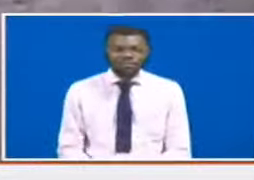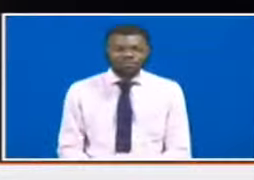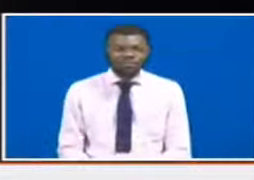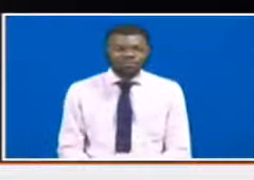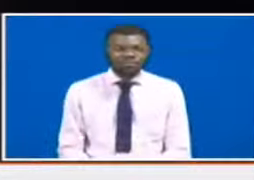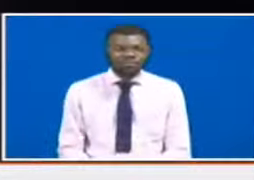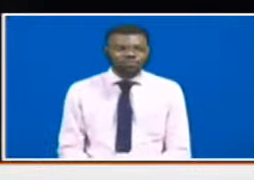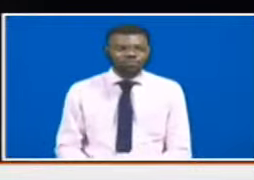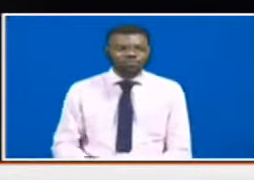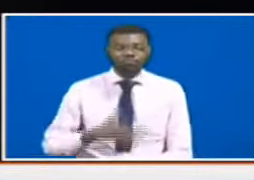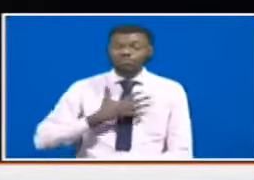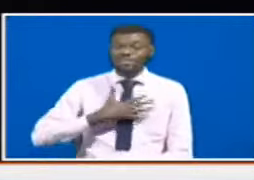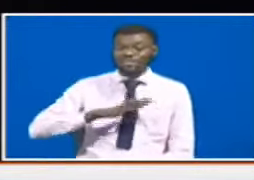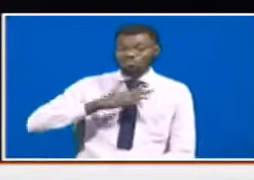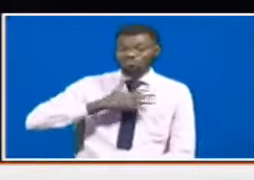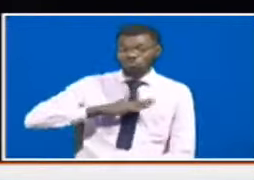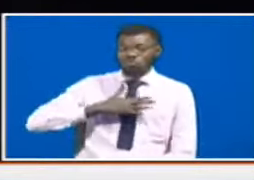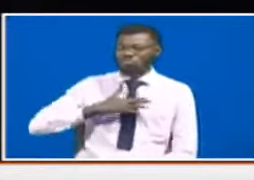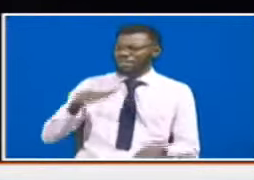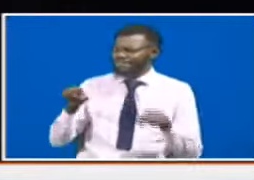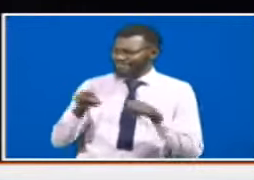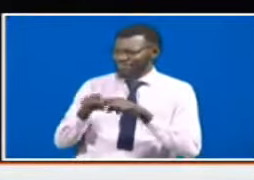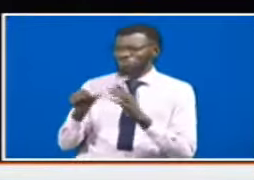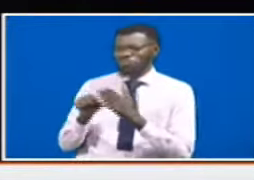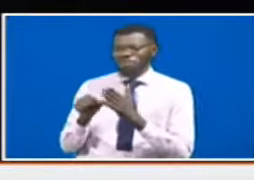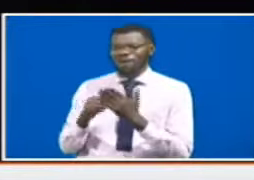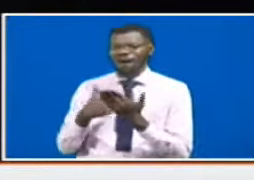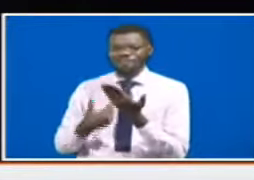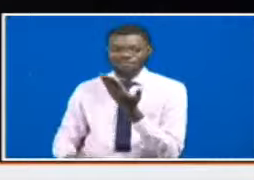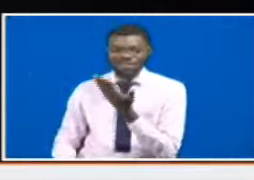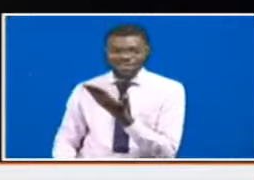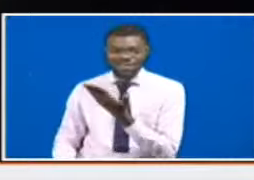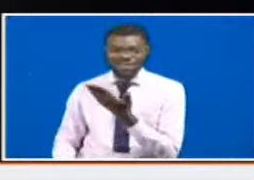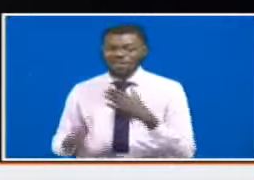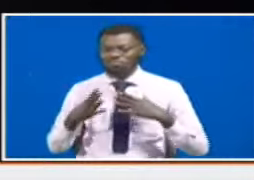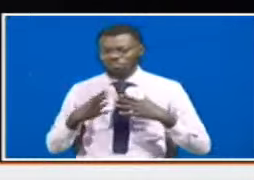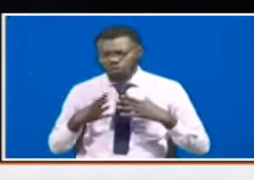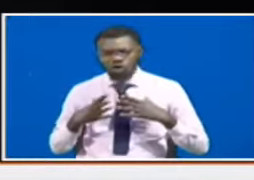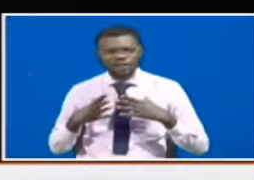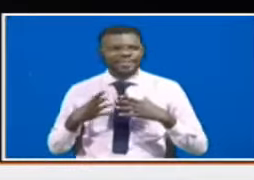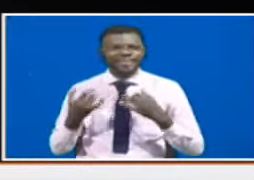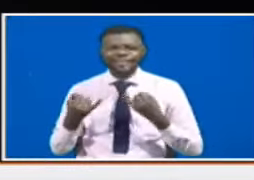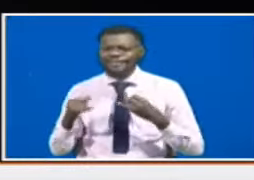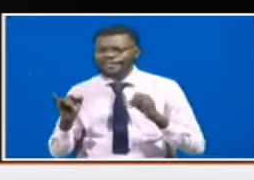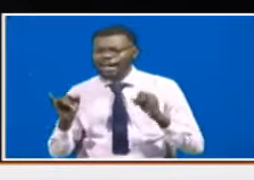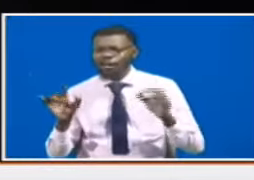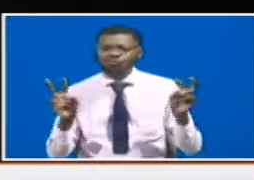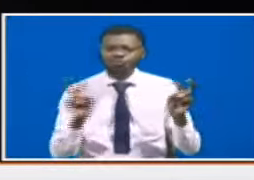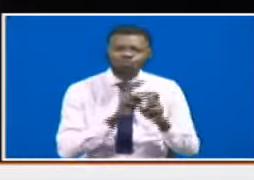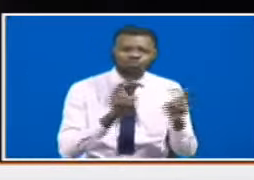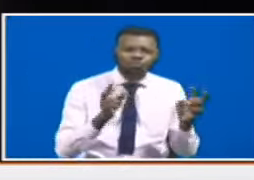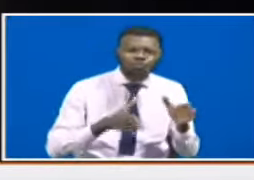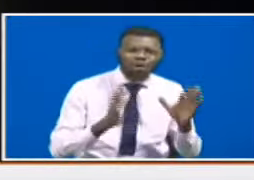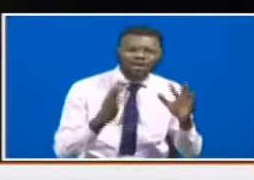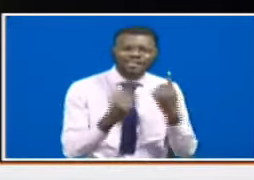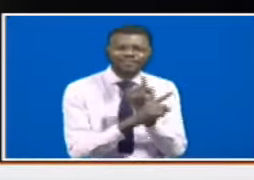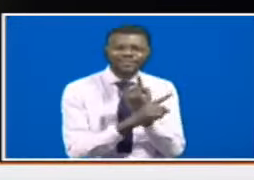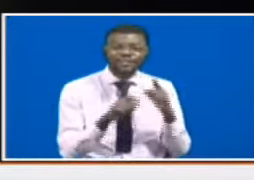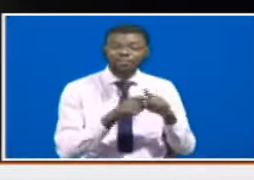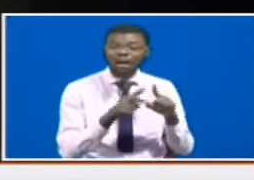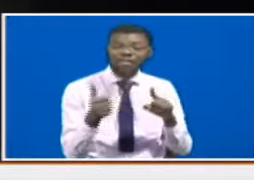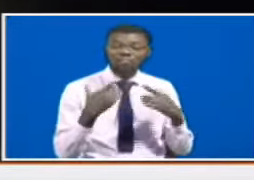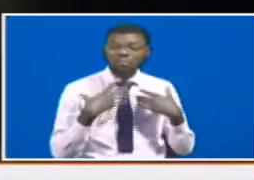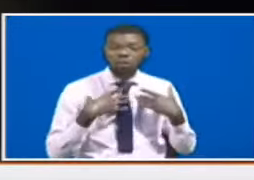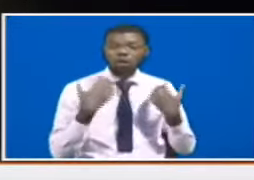Kule Samburu hali si tofauti. Wenyeji wamelazimika kutafuta njia mbadala na wengine kukosa kusafiri kwa zaidi ya siku